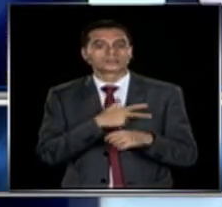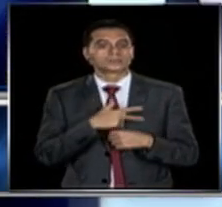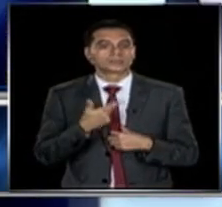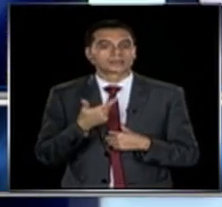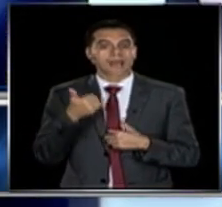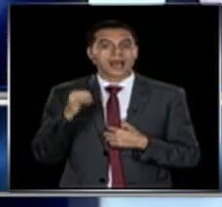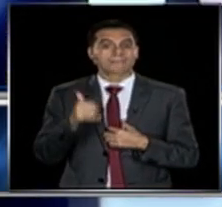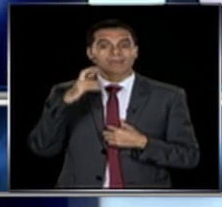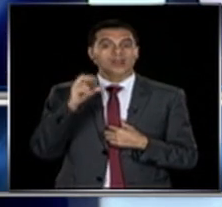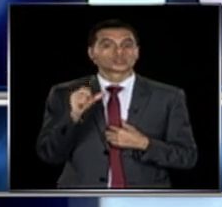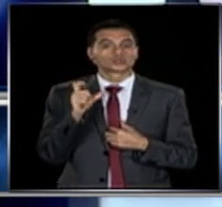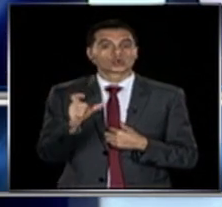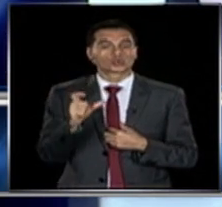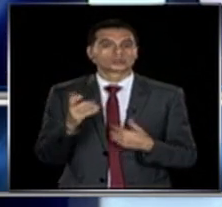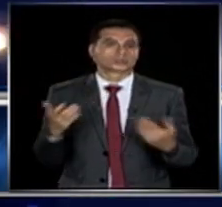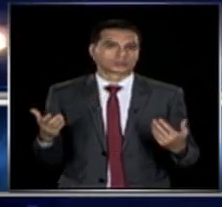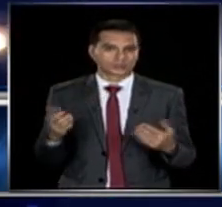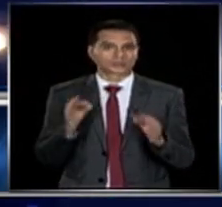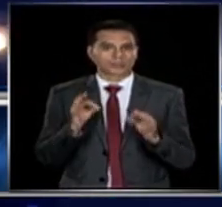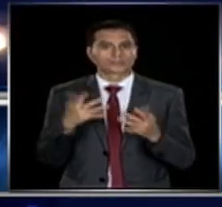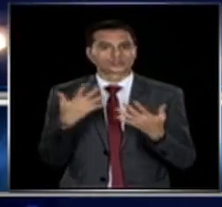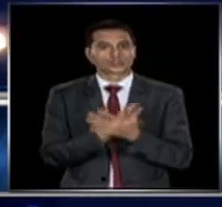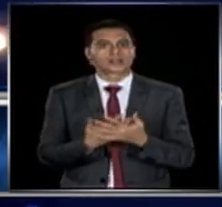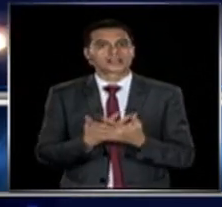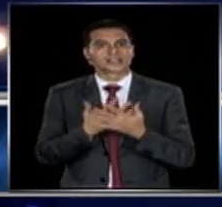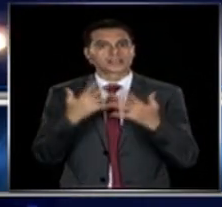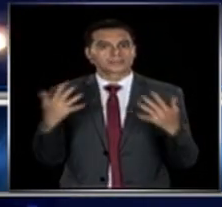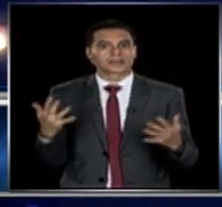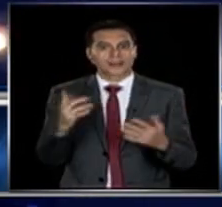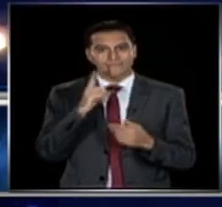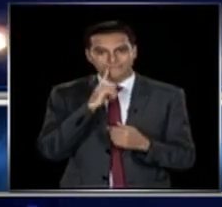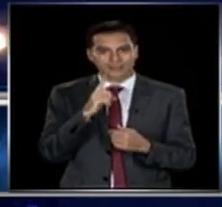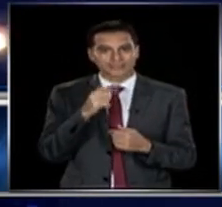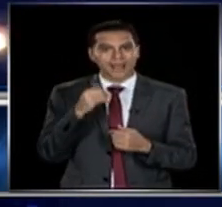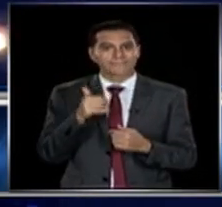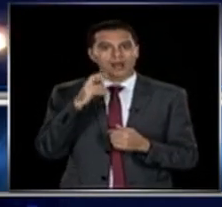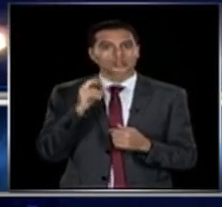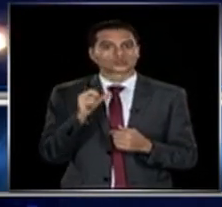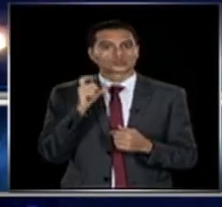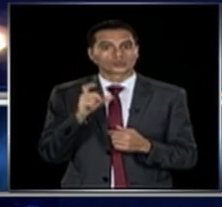أمازون. أمازون طبعا شركة كبيرة وعملاقة، وأمازون فيها